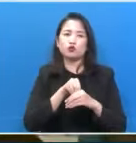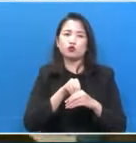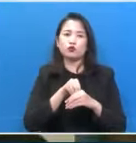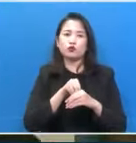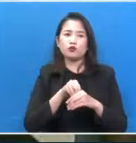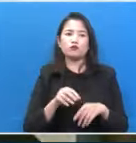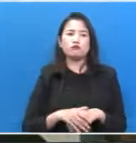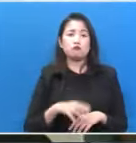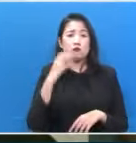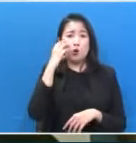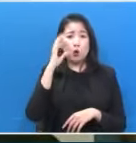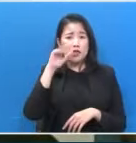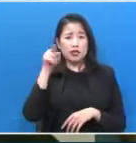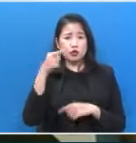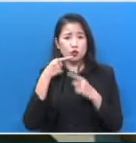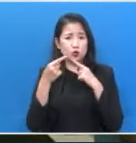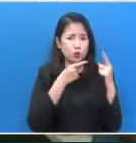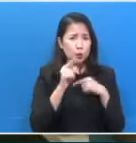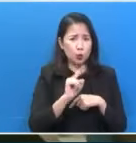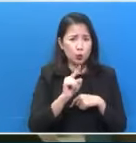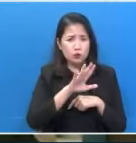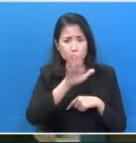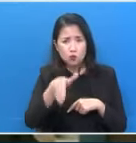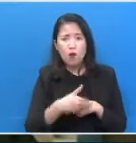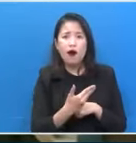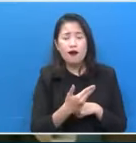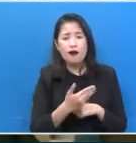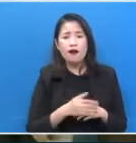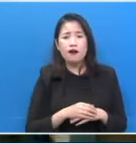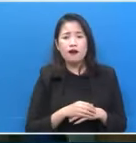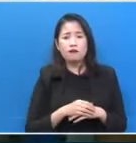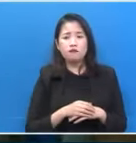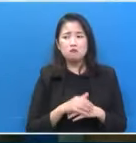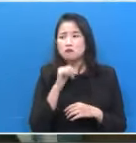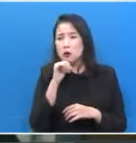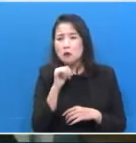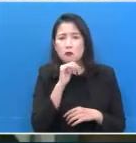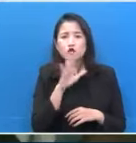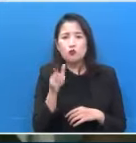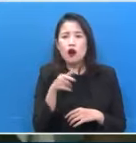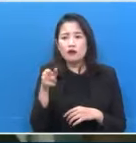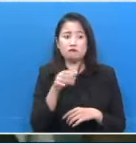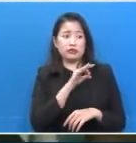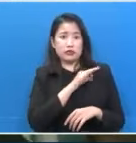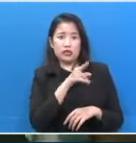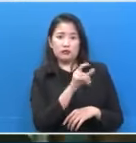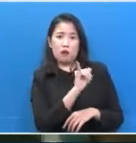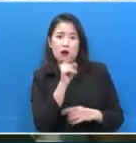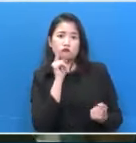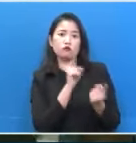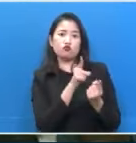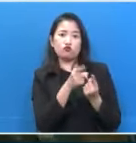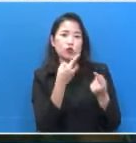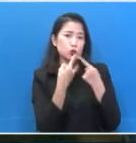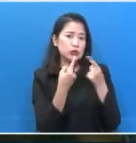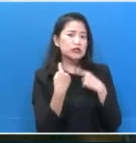diskusi dengan semua tokoh yang penting, apalagi dengan siapapun, apalagi dengan seorang presiden yang sangat penting, karena ini